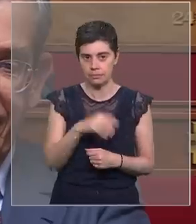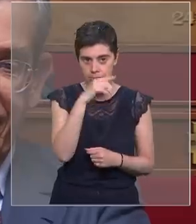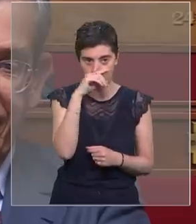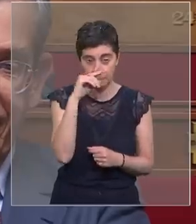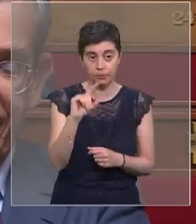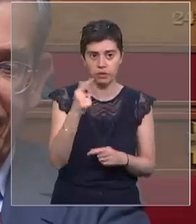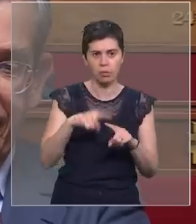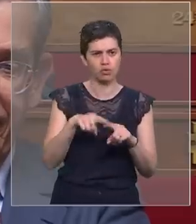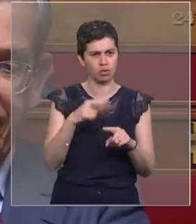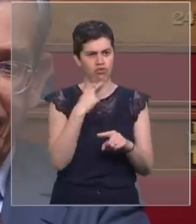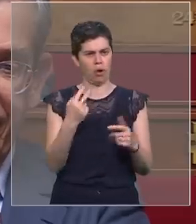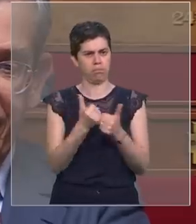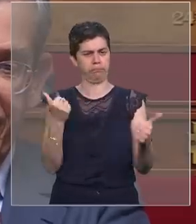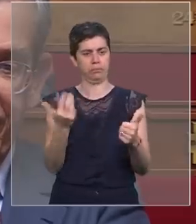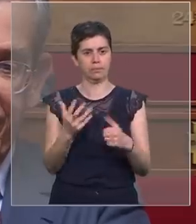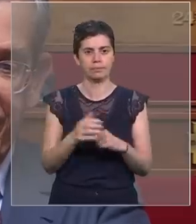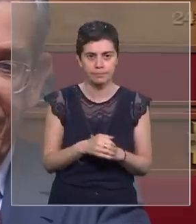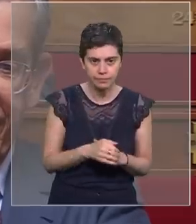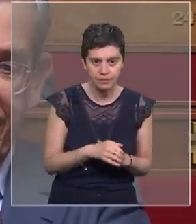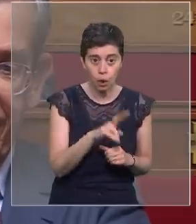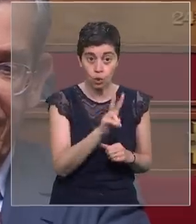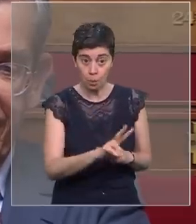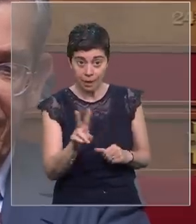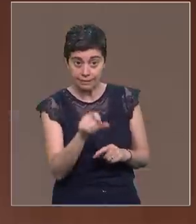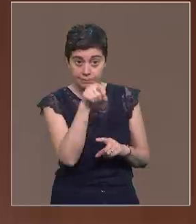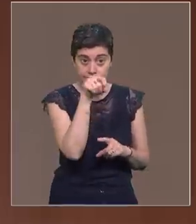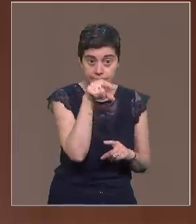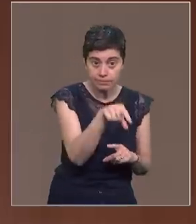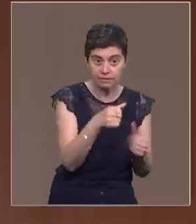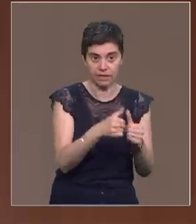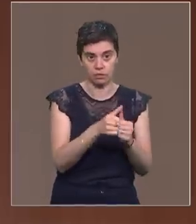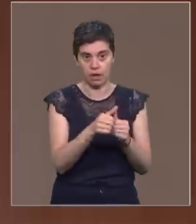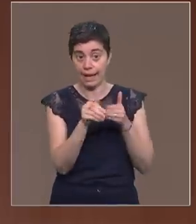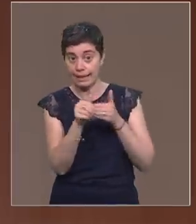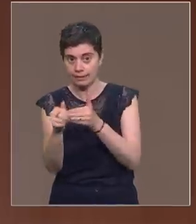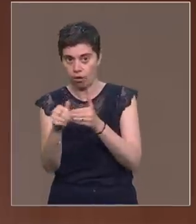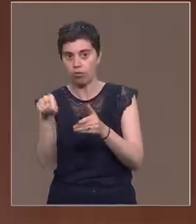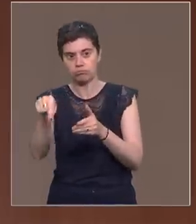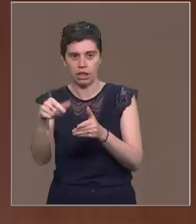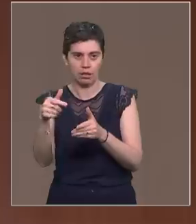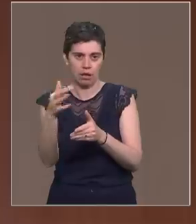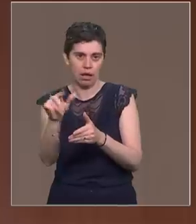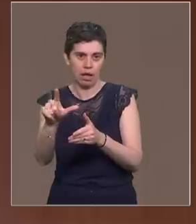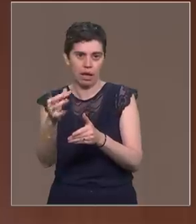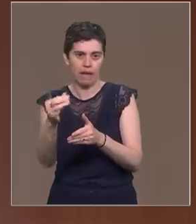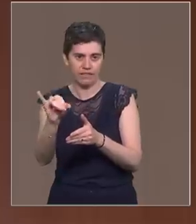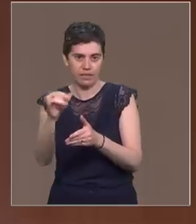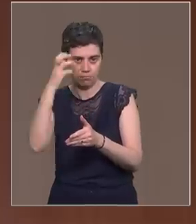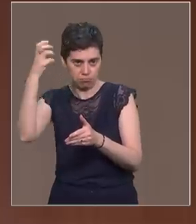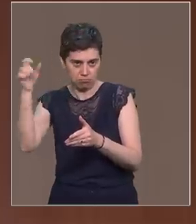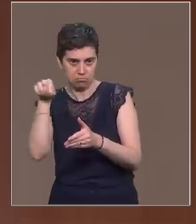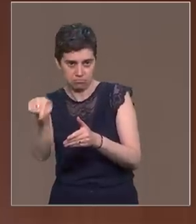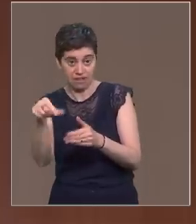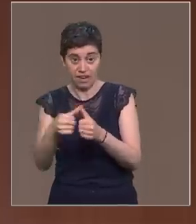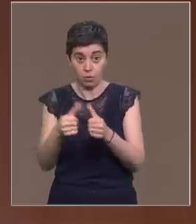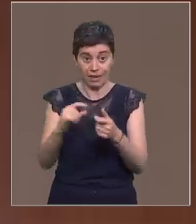paradoxe, ce sont vos alliés de la NUPES qui, sur instruction du leader de la France insoumise, ont sciemment empêché